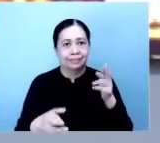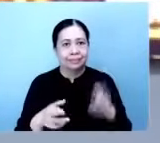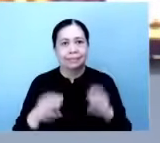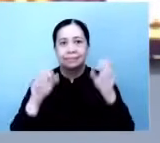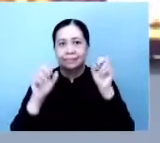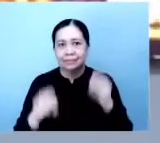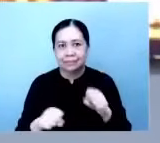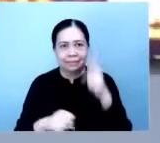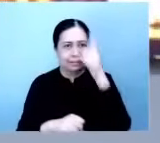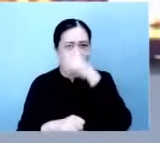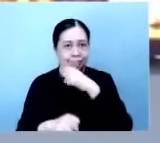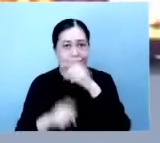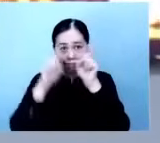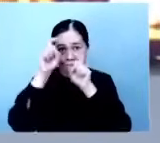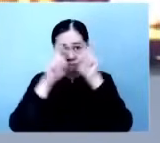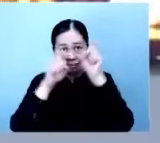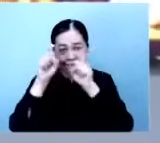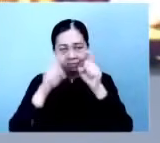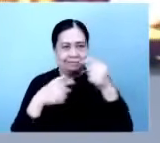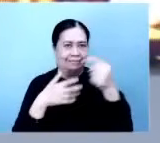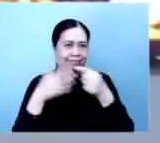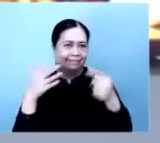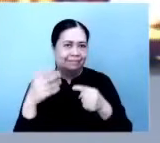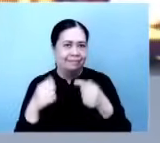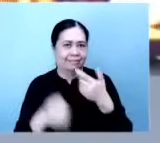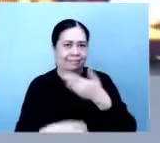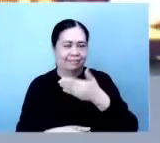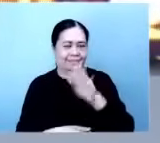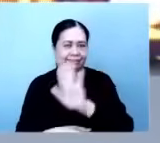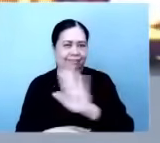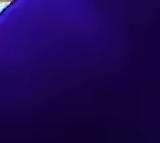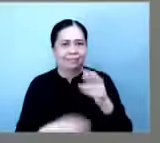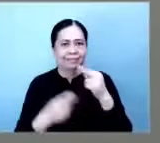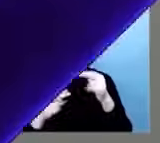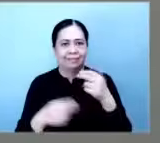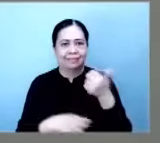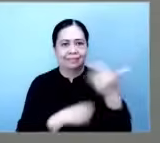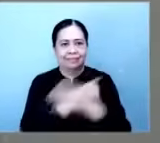facial expression. Yan at iba pa sa Frontline News Abroad.